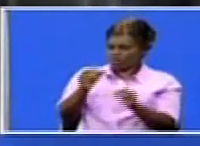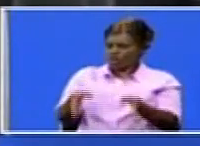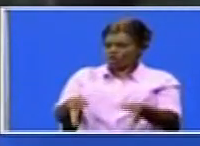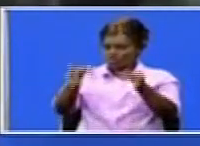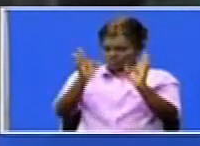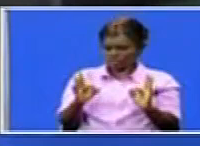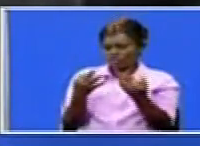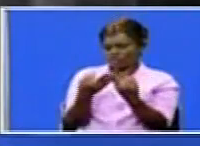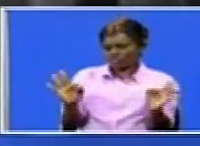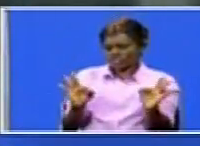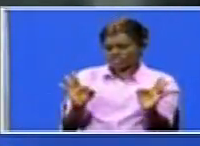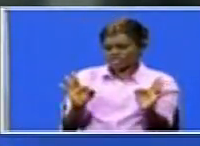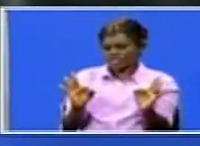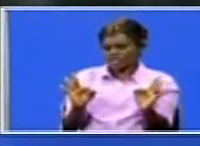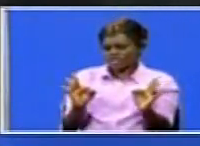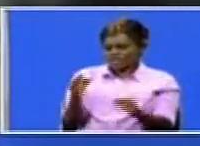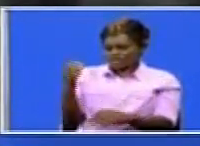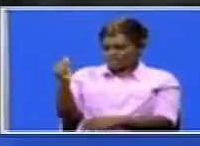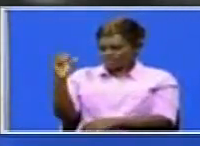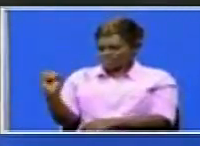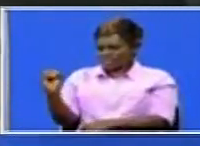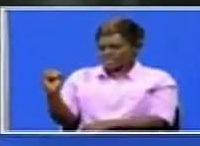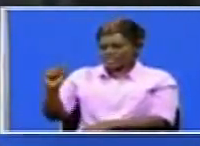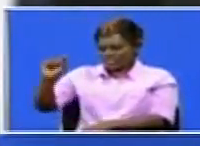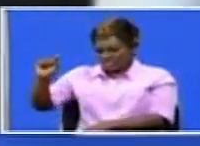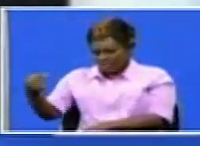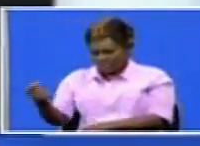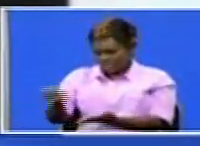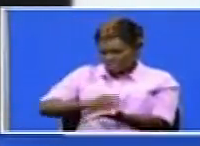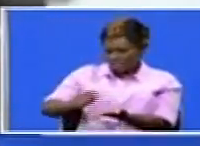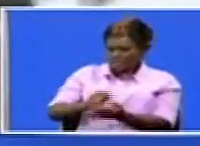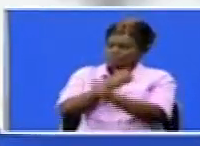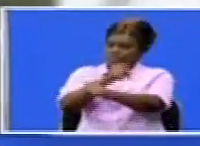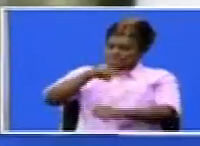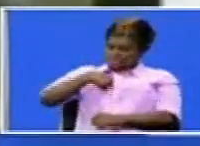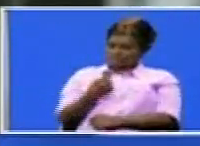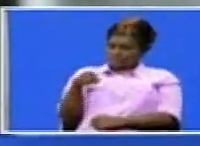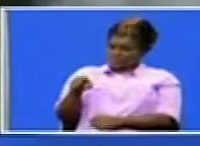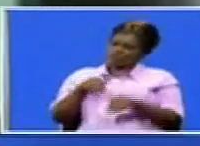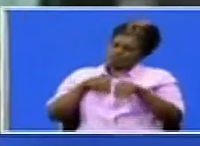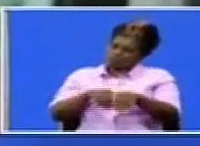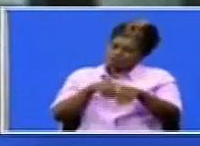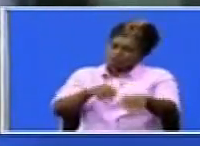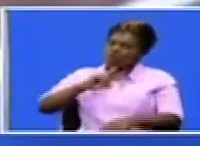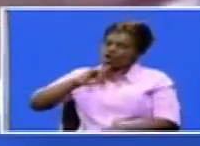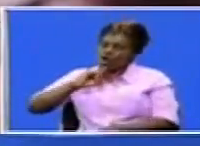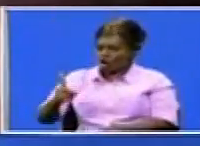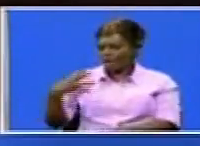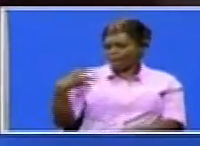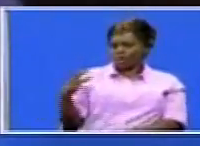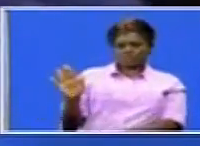hao walimwachilia kwa dhamana ya shilingi 1,050. Karani huyo amejitetea kwamba amekuwa anafuata amri ya msimamizi wake.